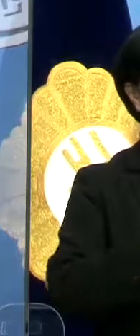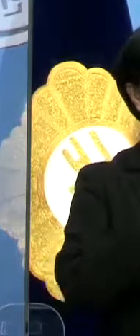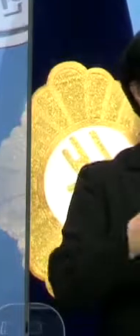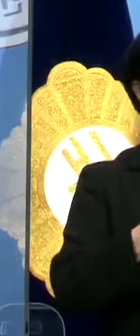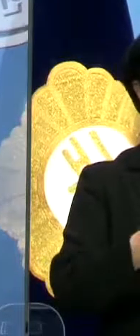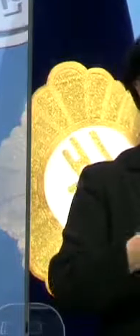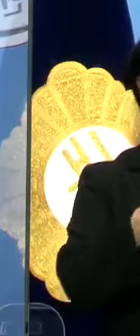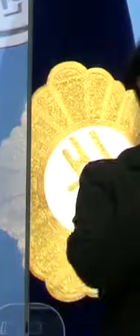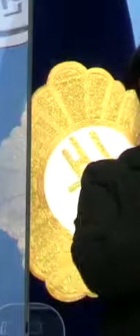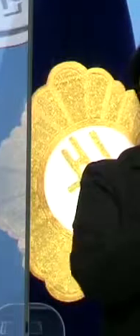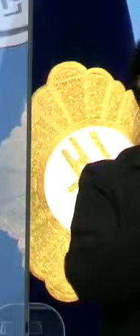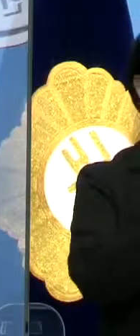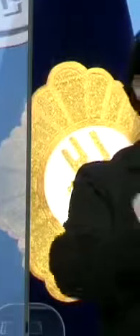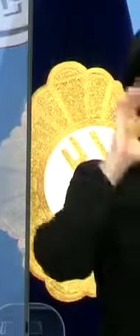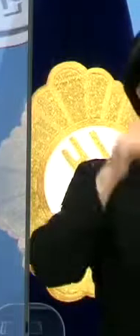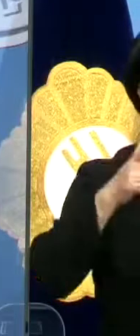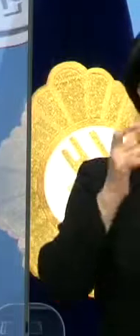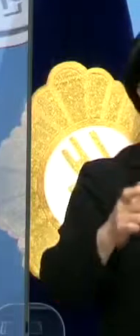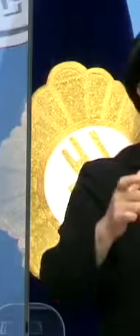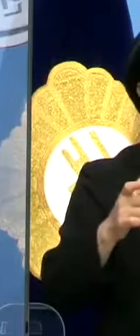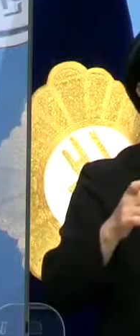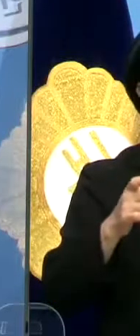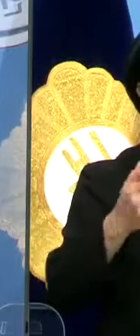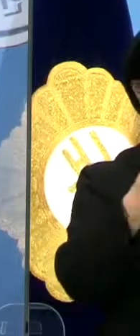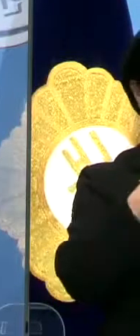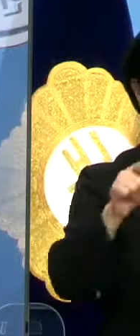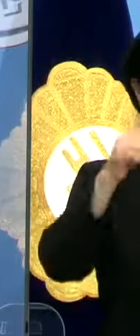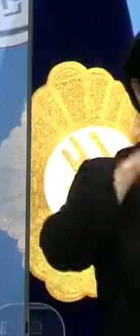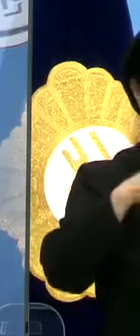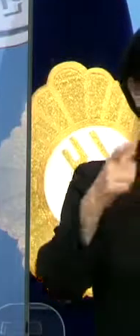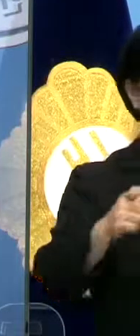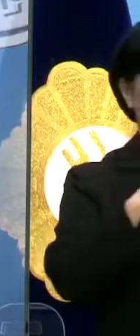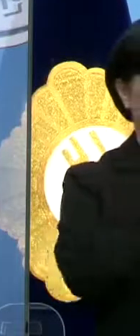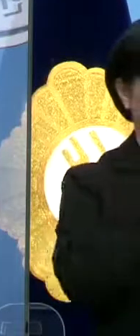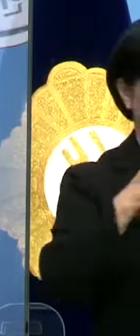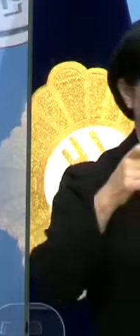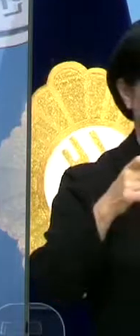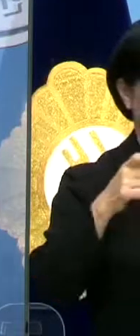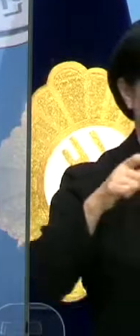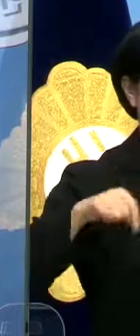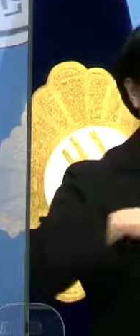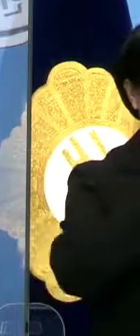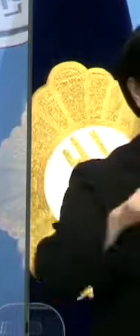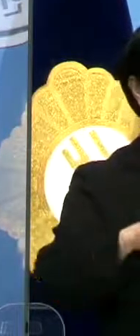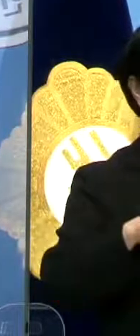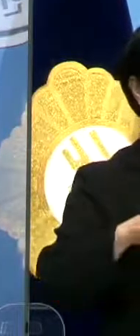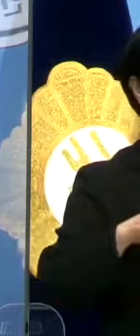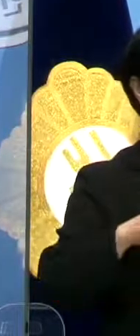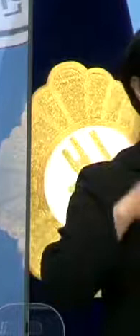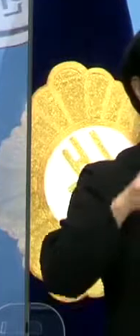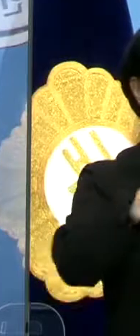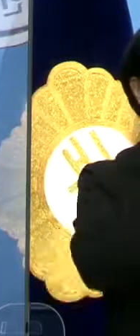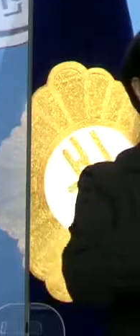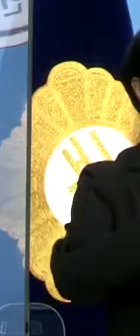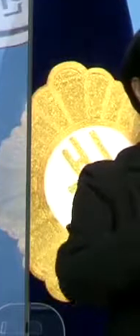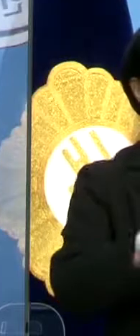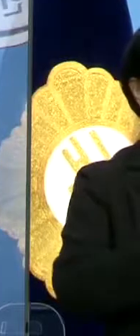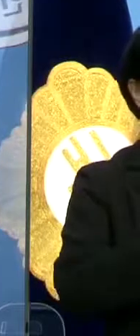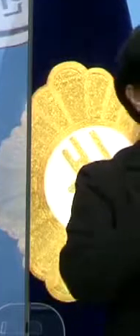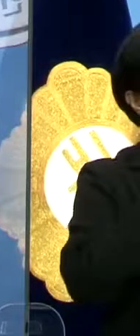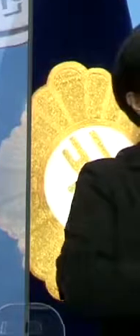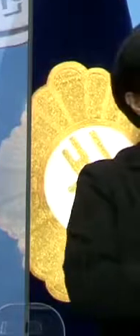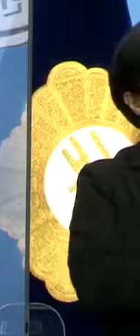선거가 영등포구 파 선거구 구의원 선거 에 대해서도 무공천을 번복하고